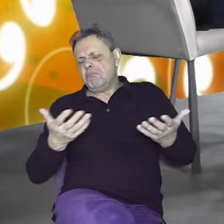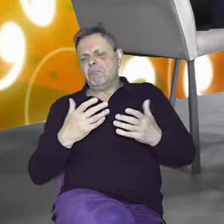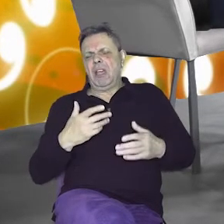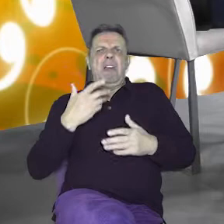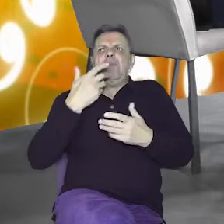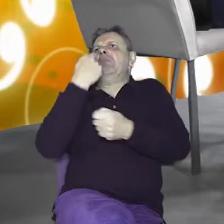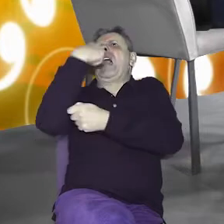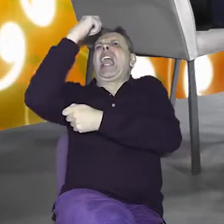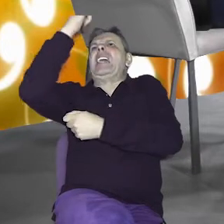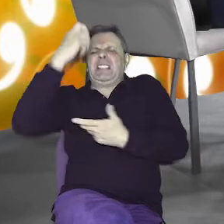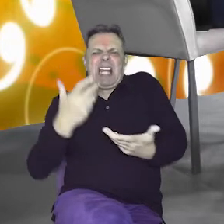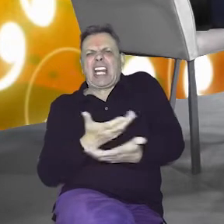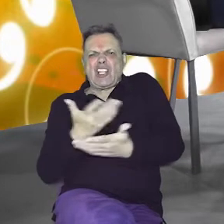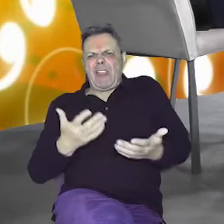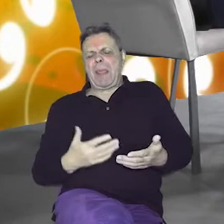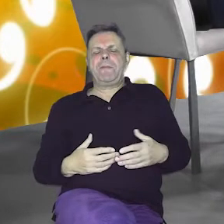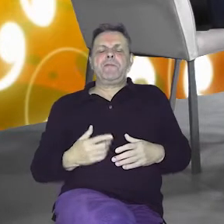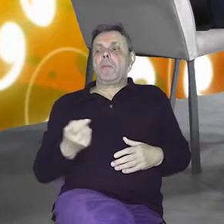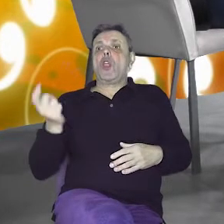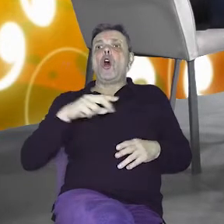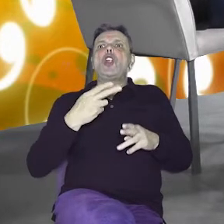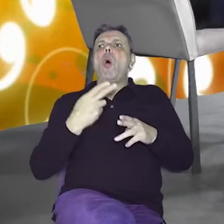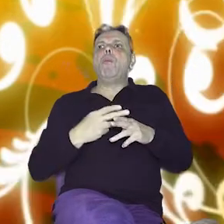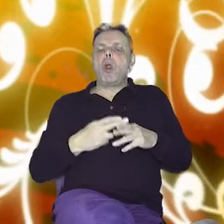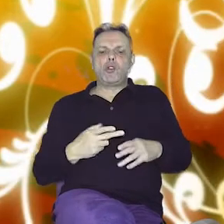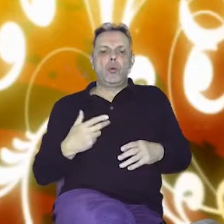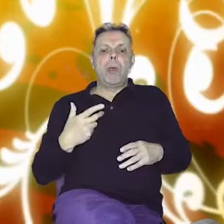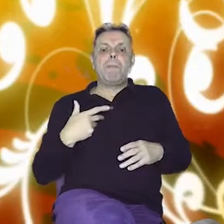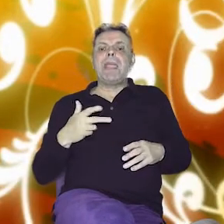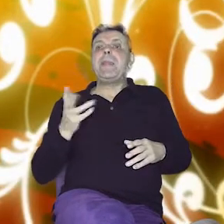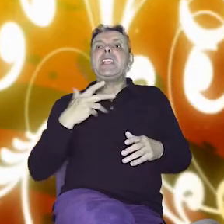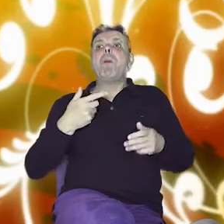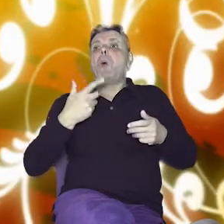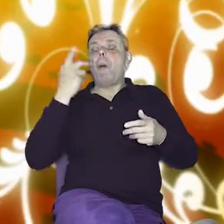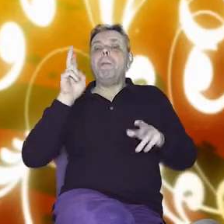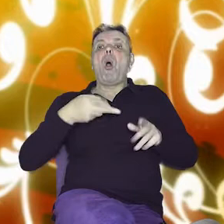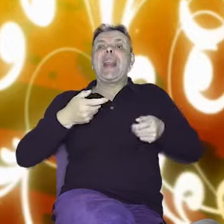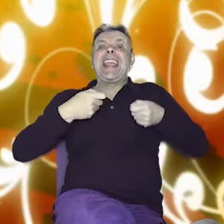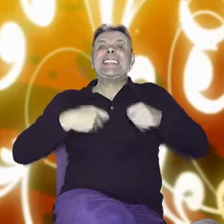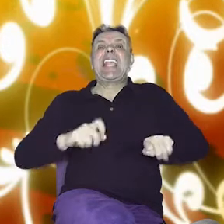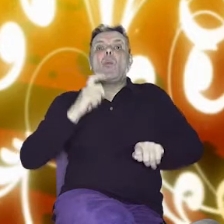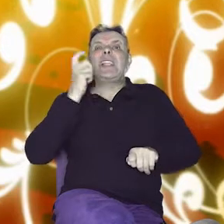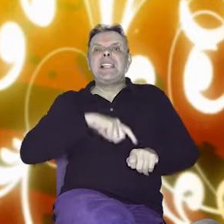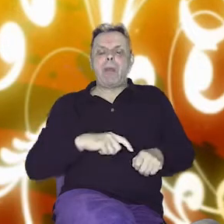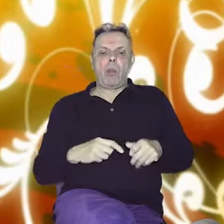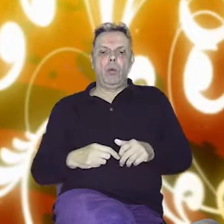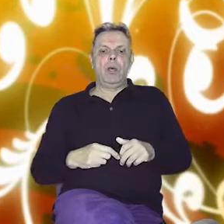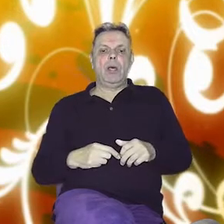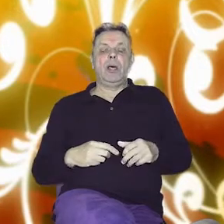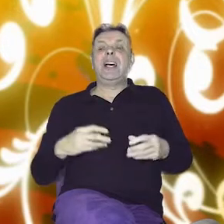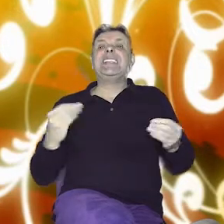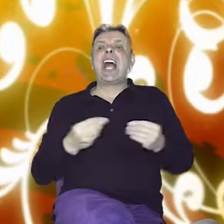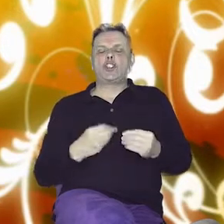građevini, je radi, koji je došao u bolnicu, nismo mu mogli skinuti cipelu. jednu skinuli, drugu nisu.